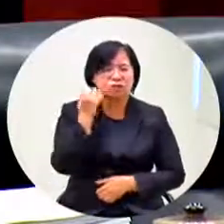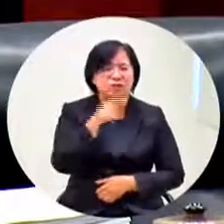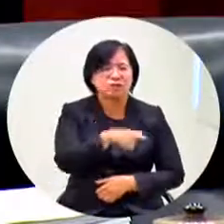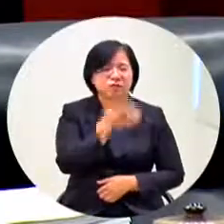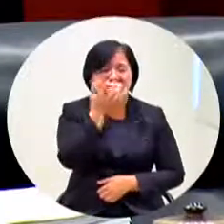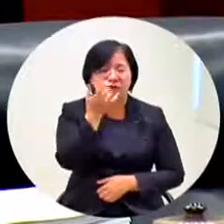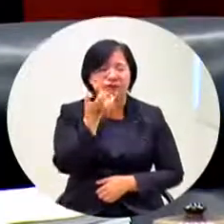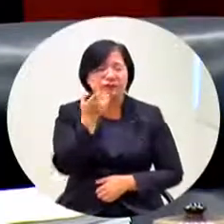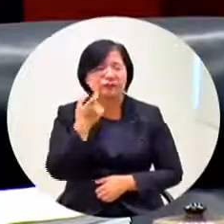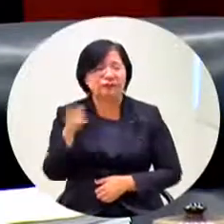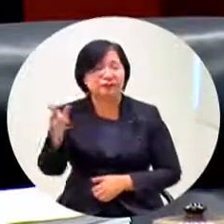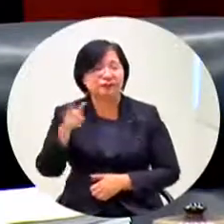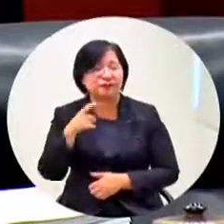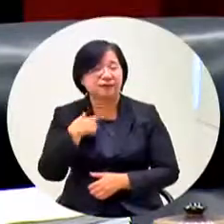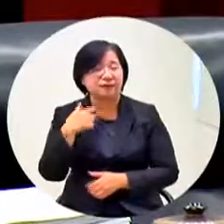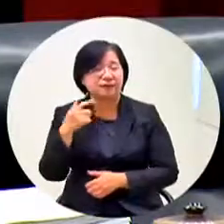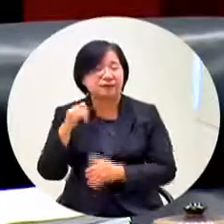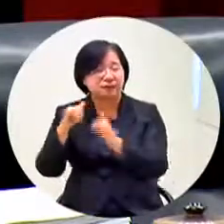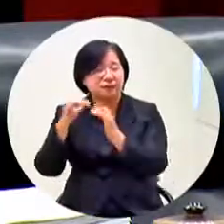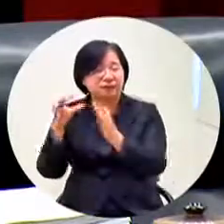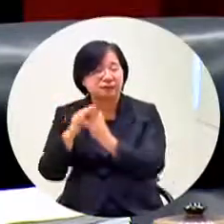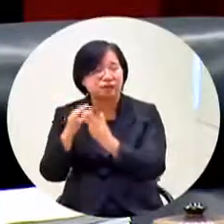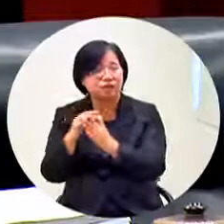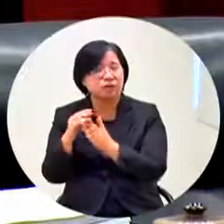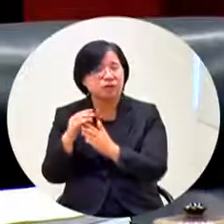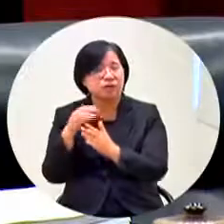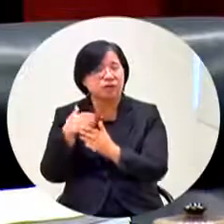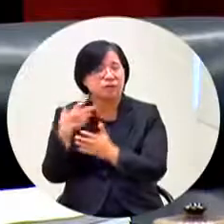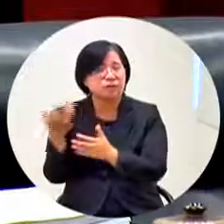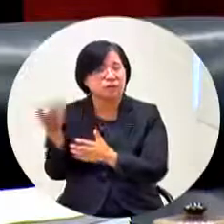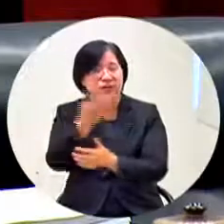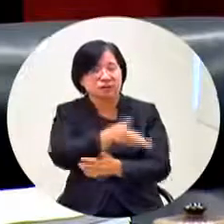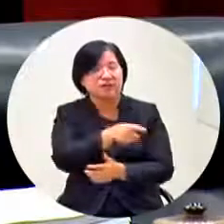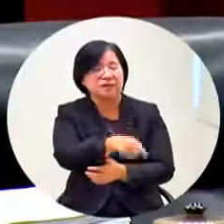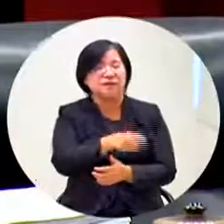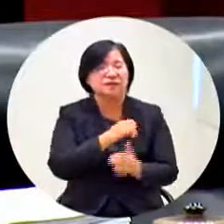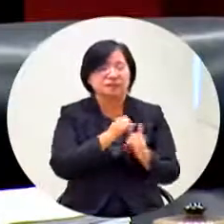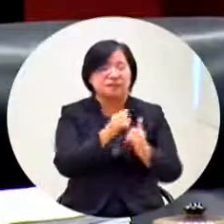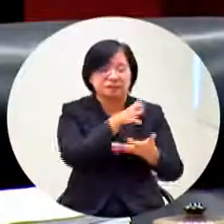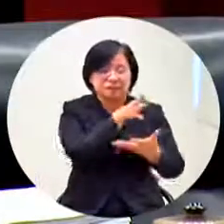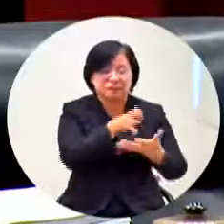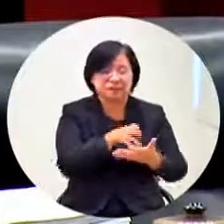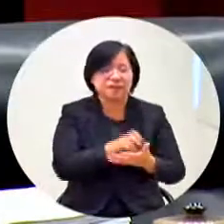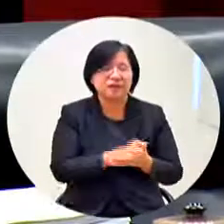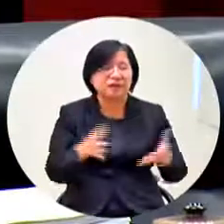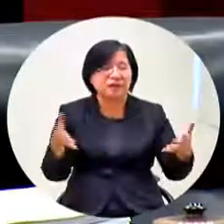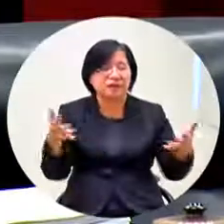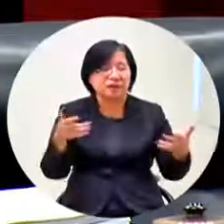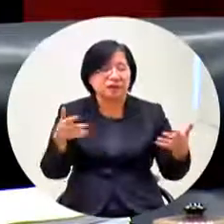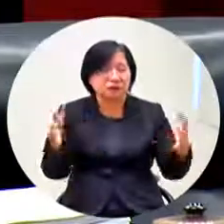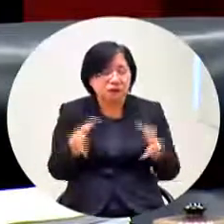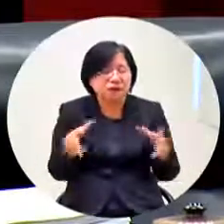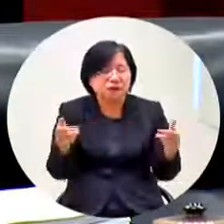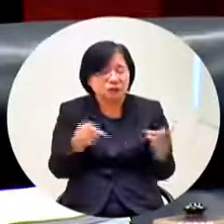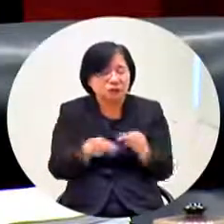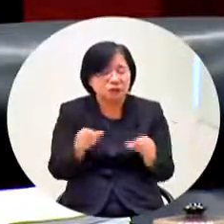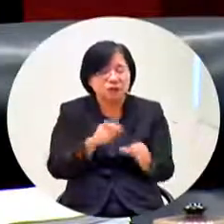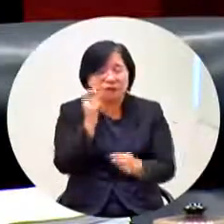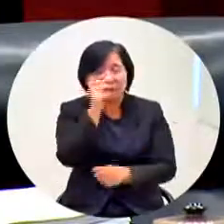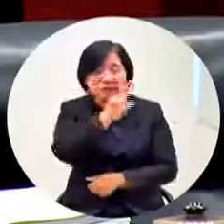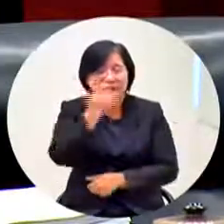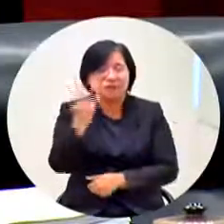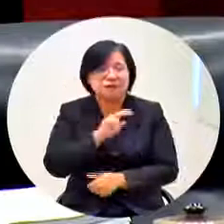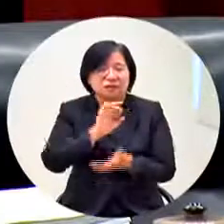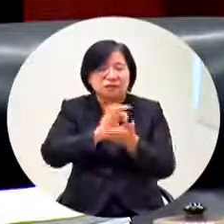觉得因为既然我们要做，要做最好的，那我们希望它是属于一个共融式的特色公园，花了